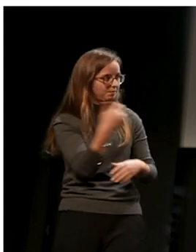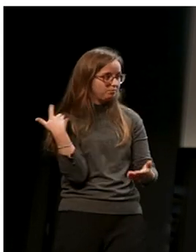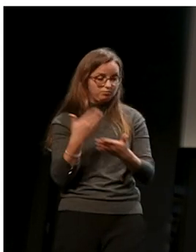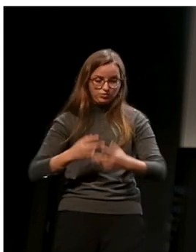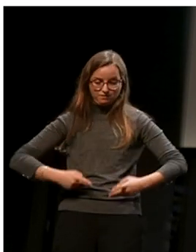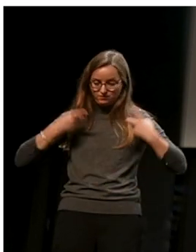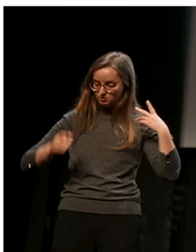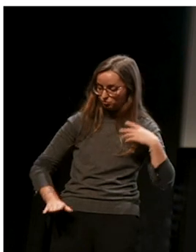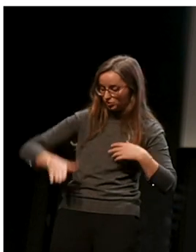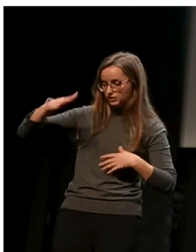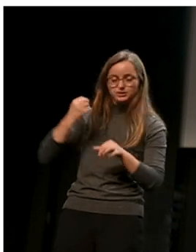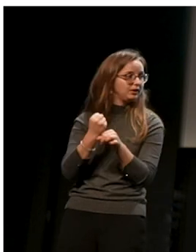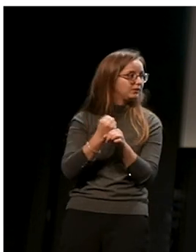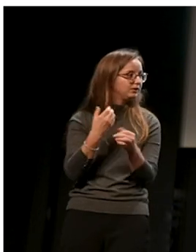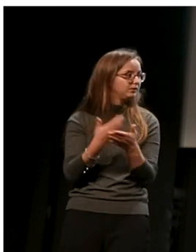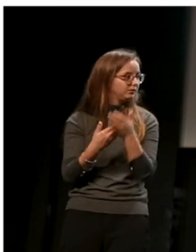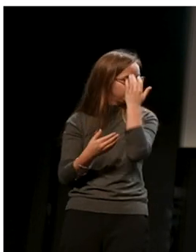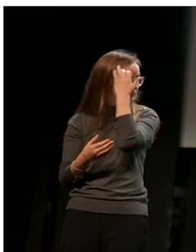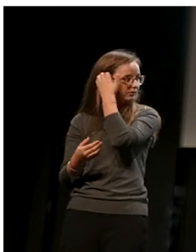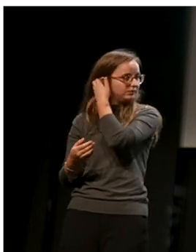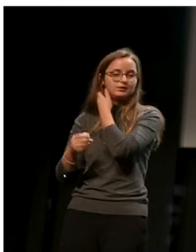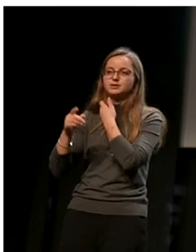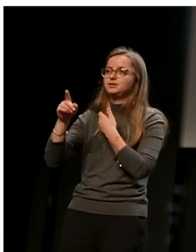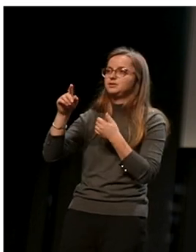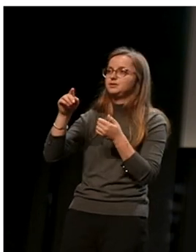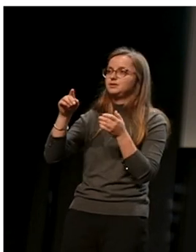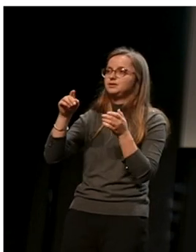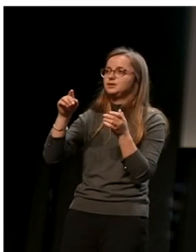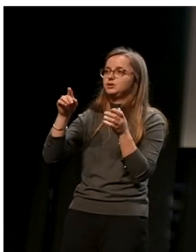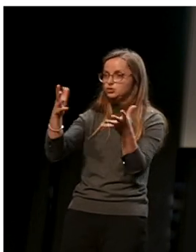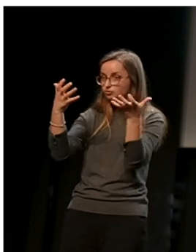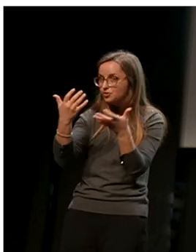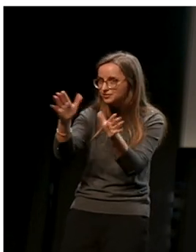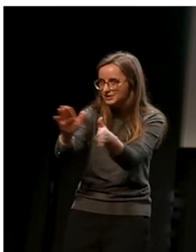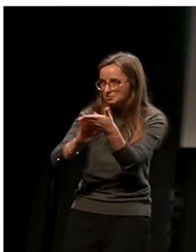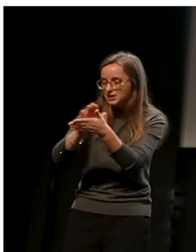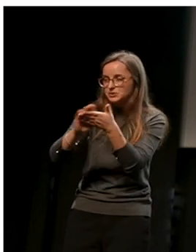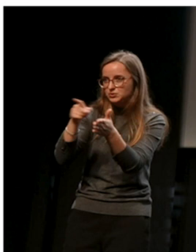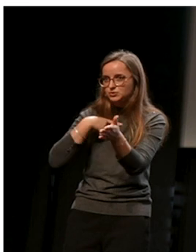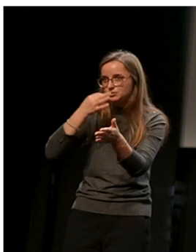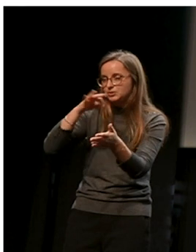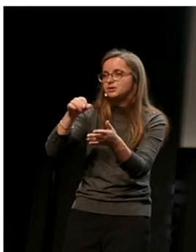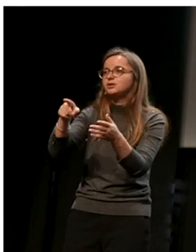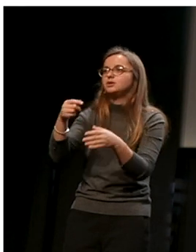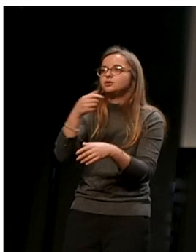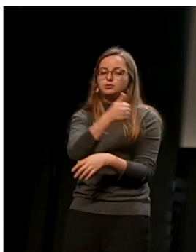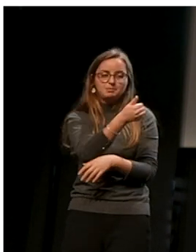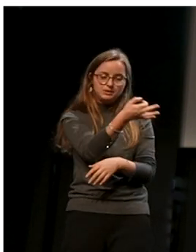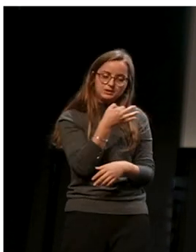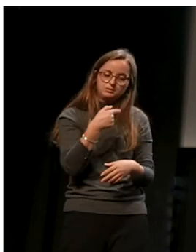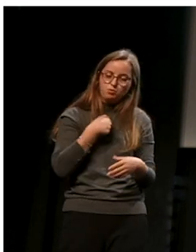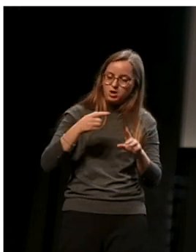chose, tu vois, tu disais tout à l'heure, c'est très fort, très fort. Je finis. Tu disais tout à l'heure, moi, ce qui m'intéresse,